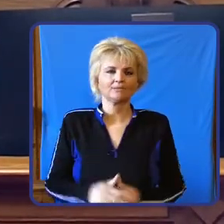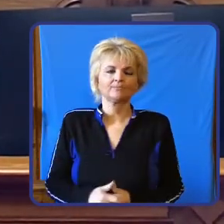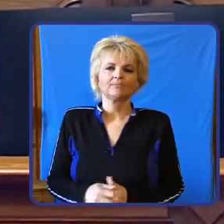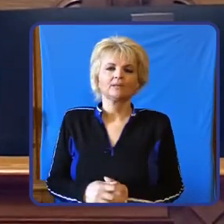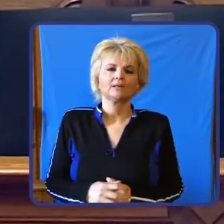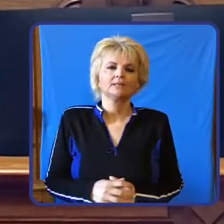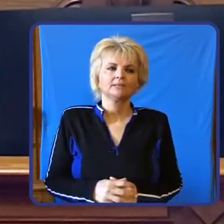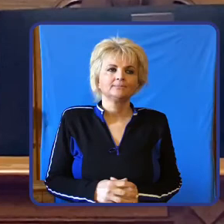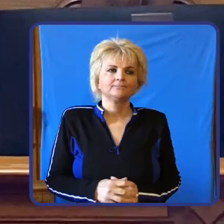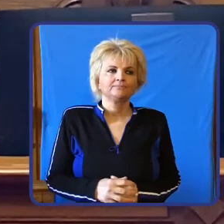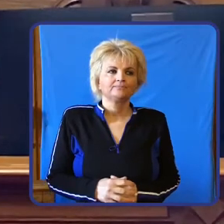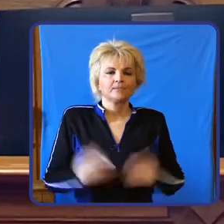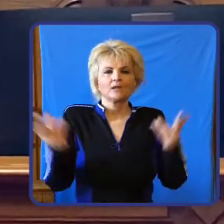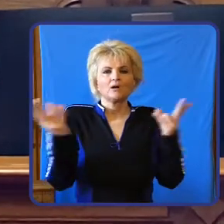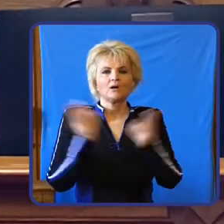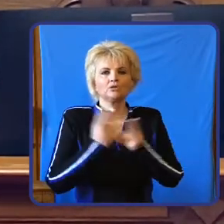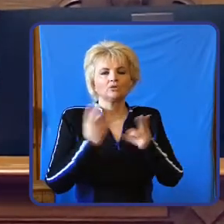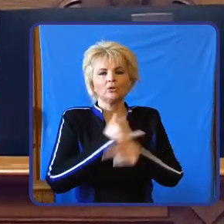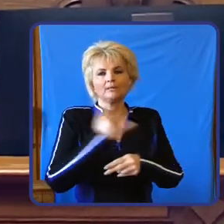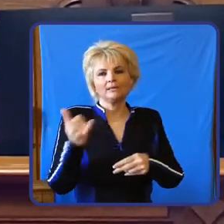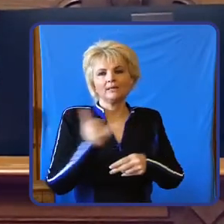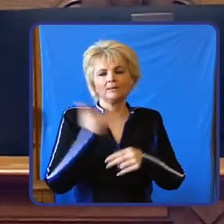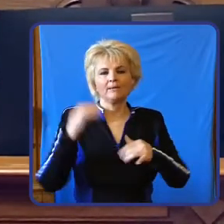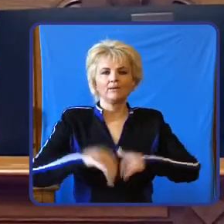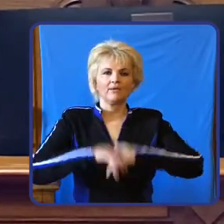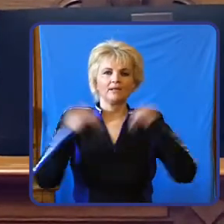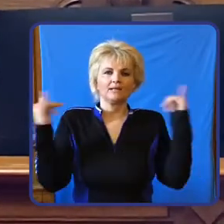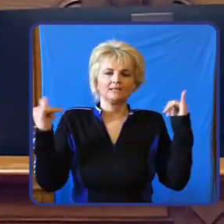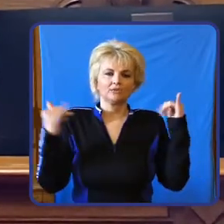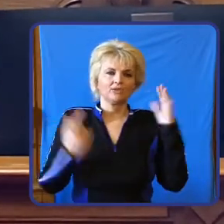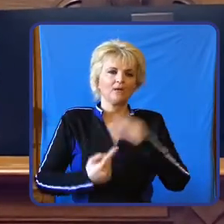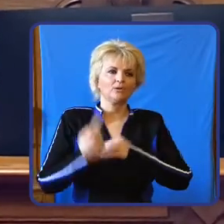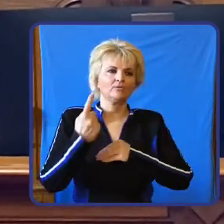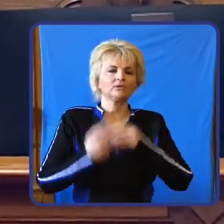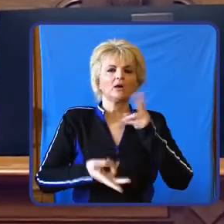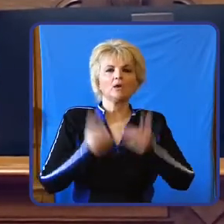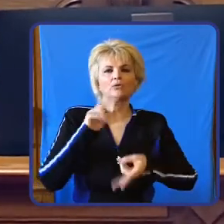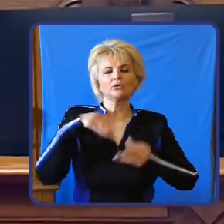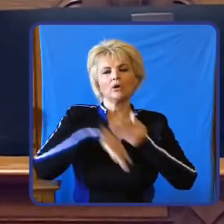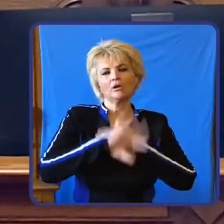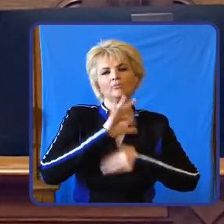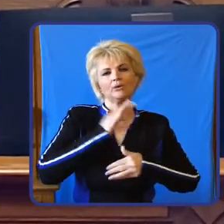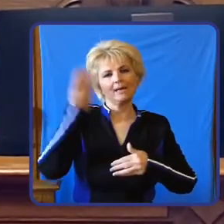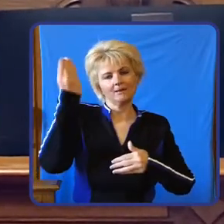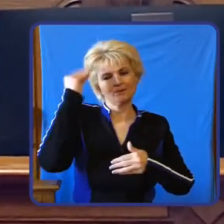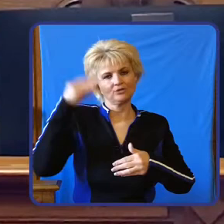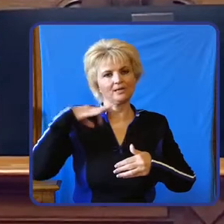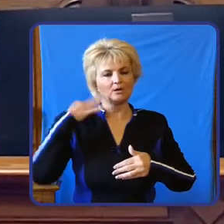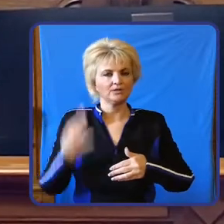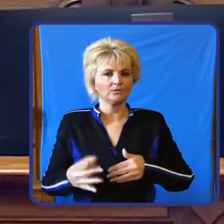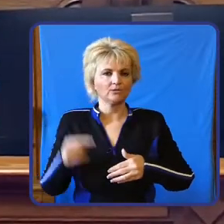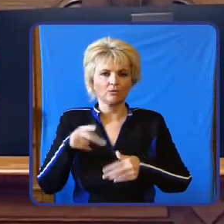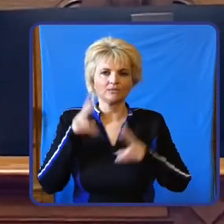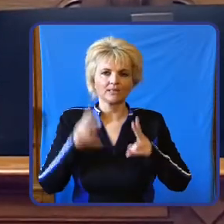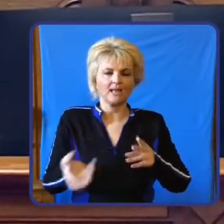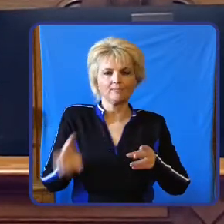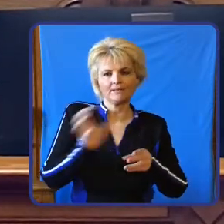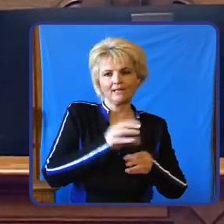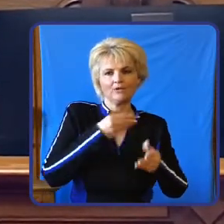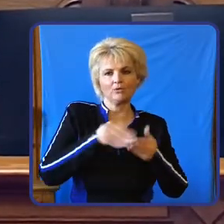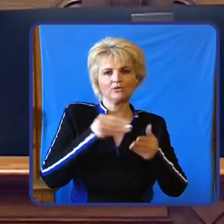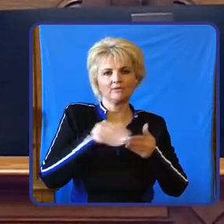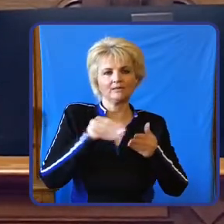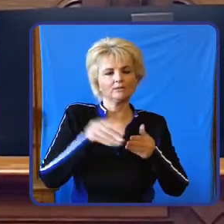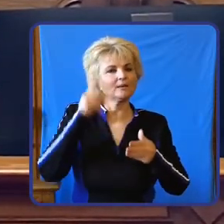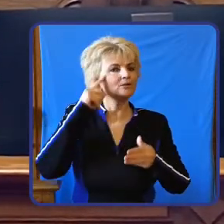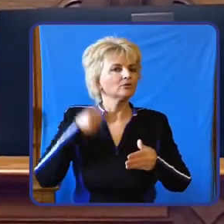Nos, hasonló minden évben a fejlesztéseinkkel előfordul, ahogy alpolgármester asszony mondta, ahhoz be kell tegyük a költségvetésbe, hogy